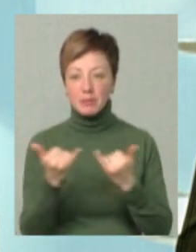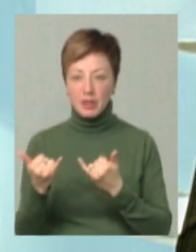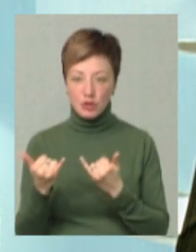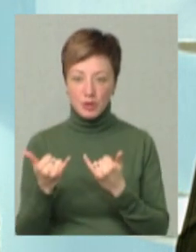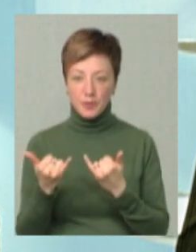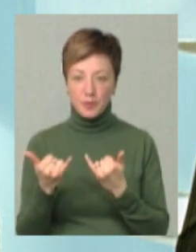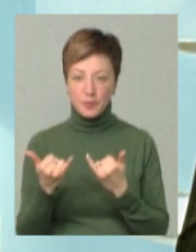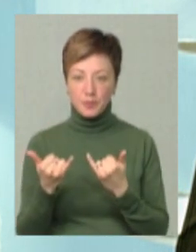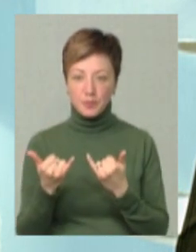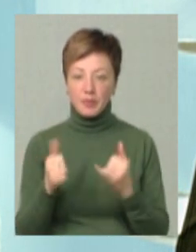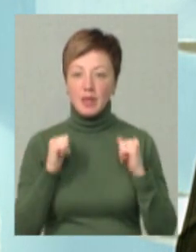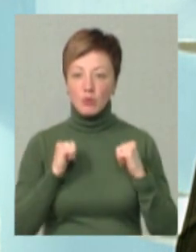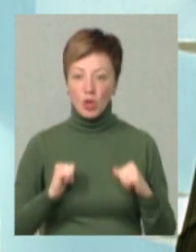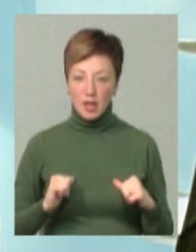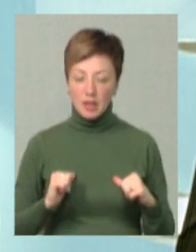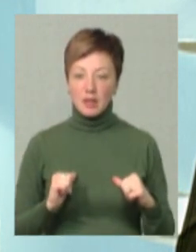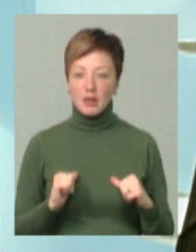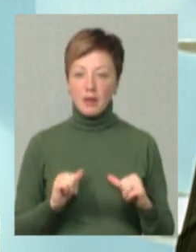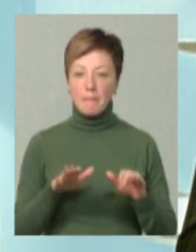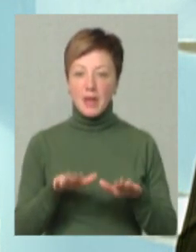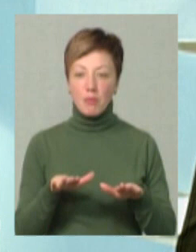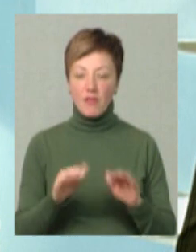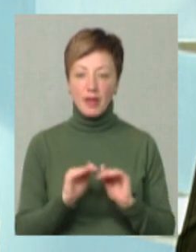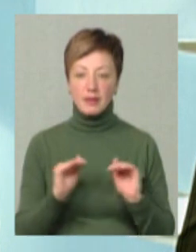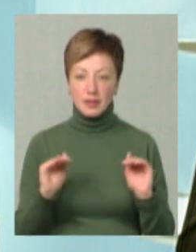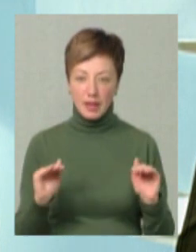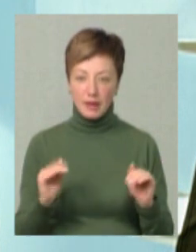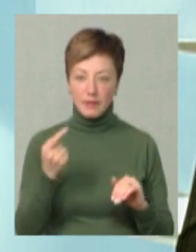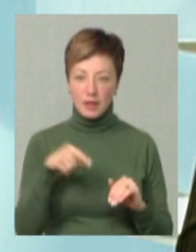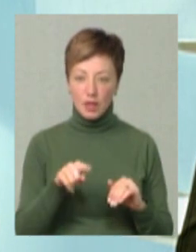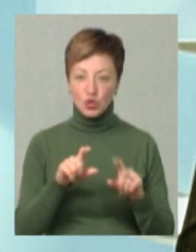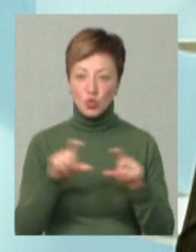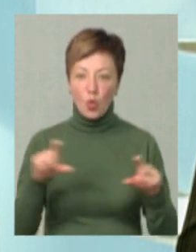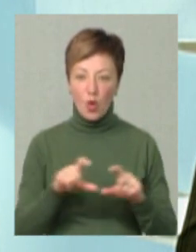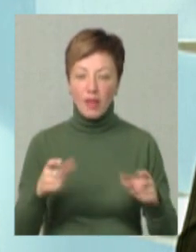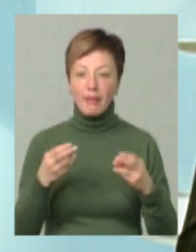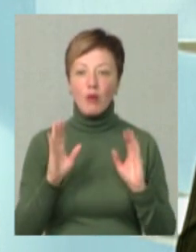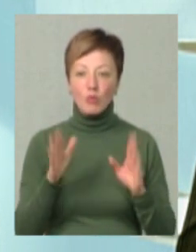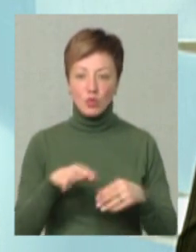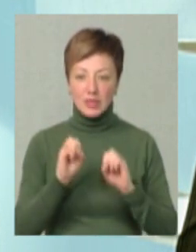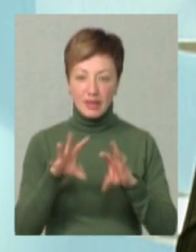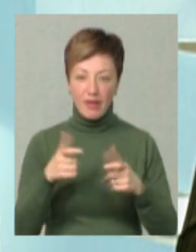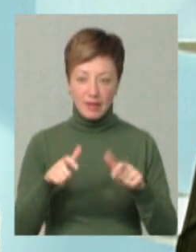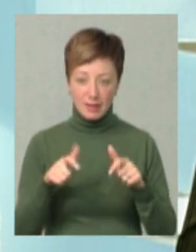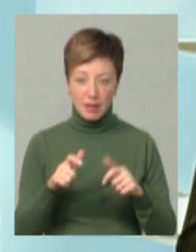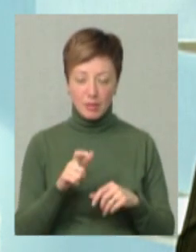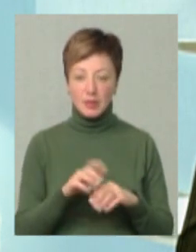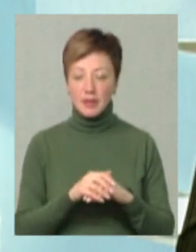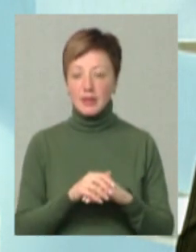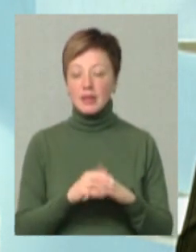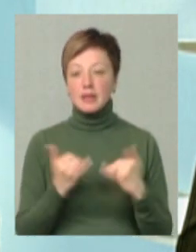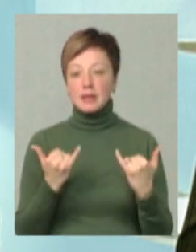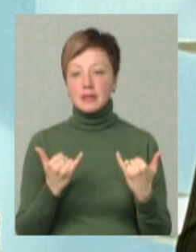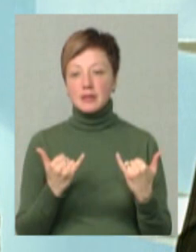забезпечити спокійне і безпечне перебування дітей в тих школах, де вони будуть здавати. Зараз